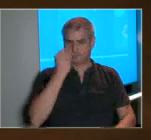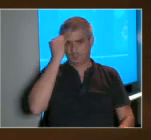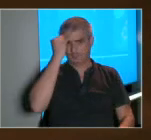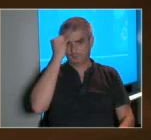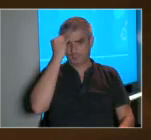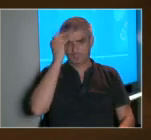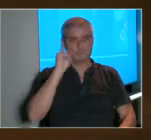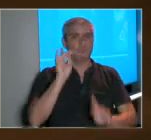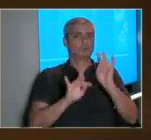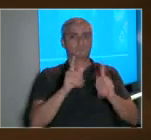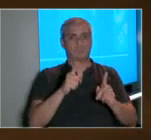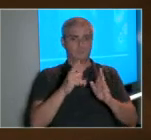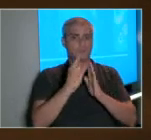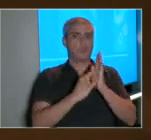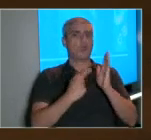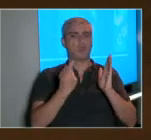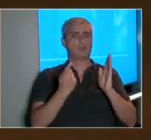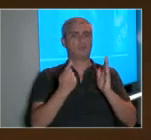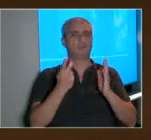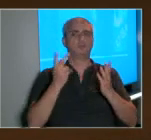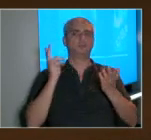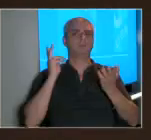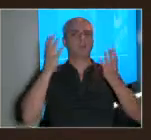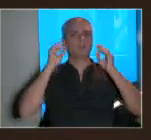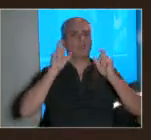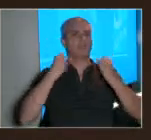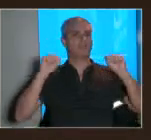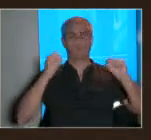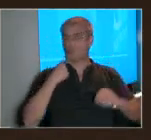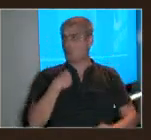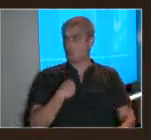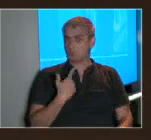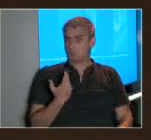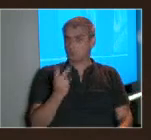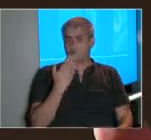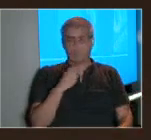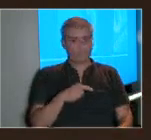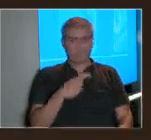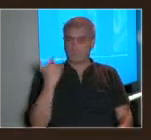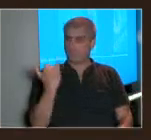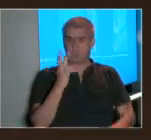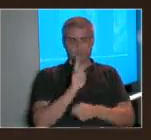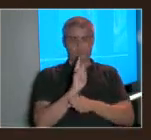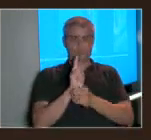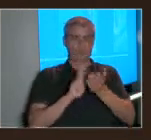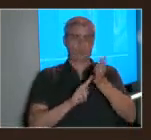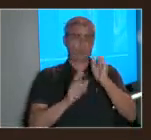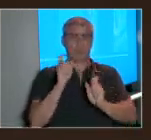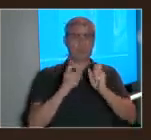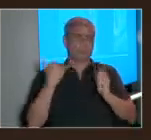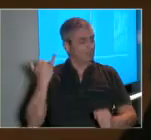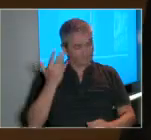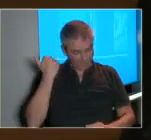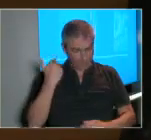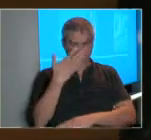נזכר במתנגדים לחוק יסוד כבוד האדם וחירותו. אלה שאומרים שבישראל תמיד שמרו על זכויות אדם,